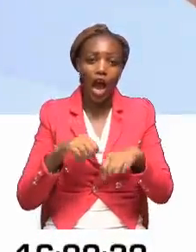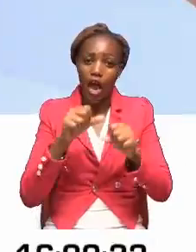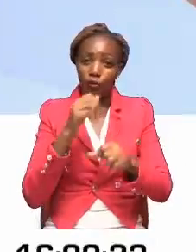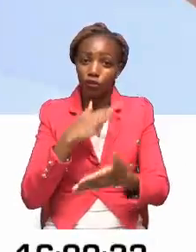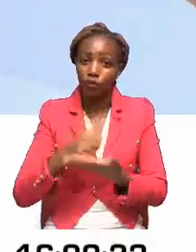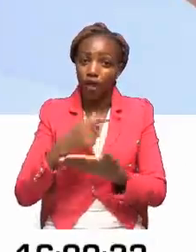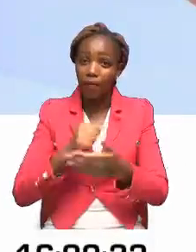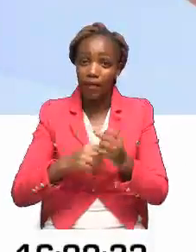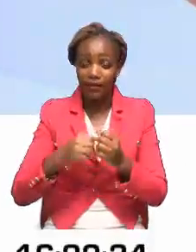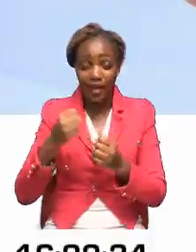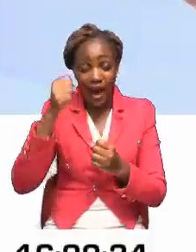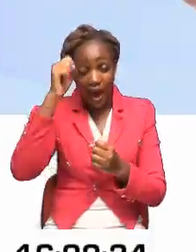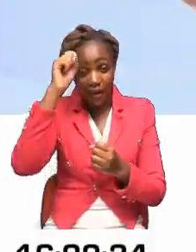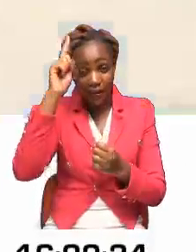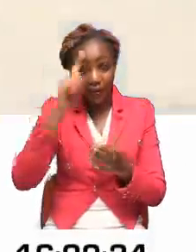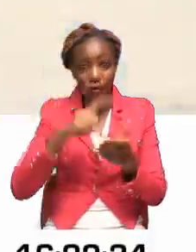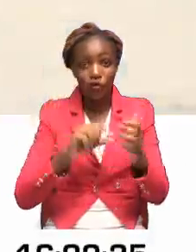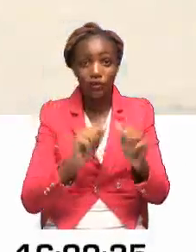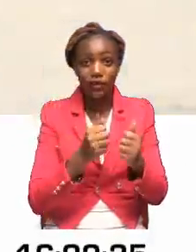atuarifu zaidi.